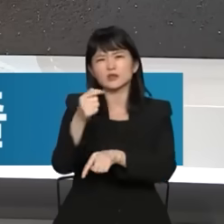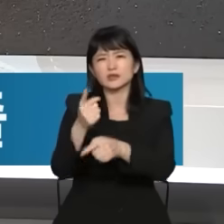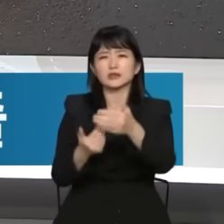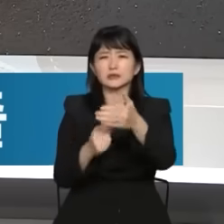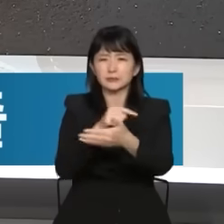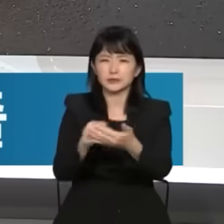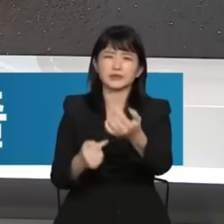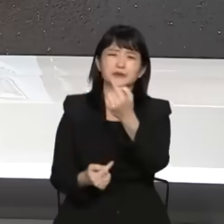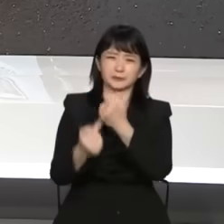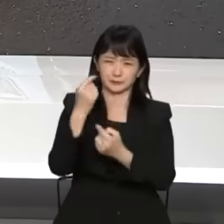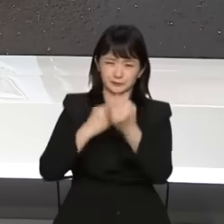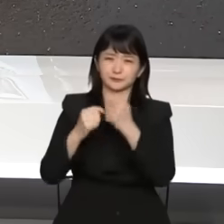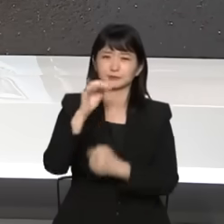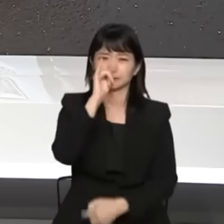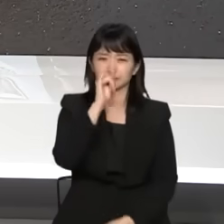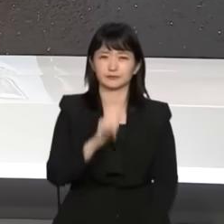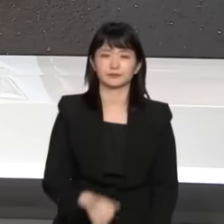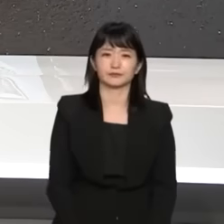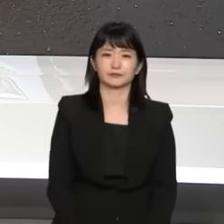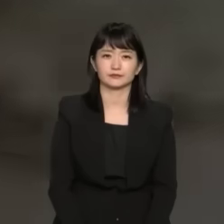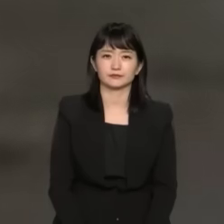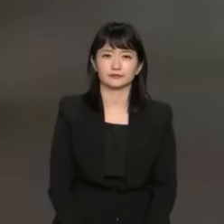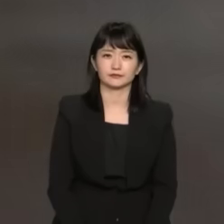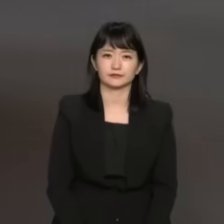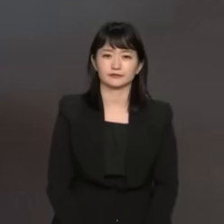신고가 이어졌습니다. 조혜연 기자입니다.